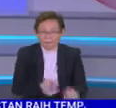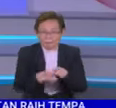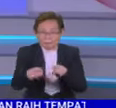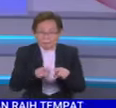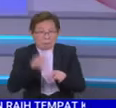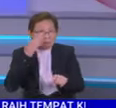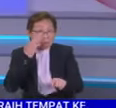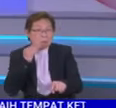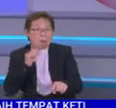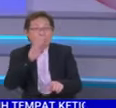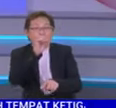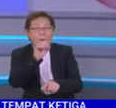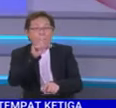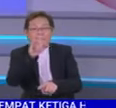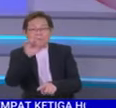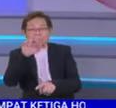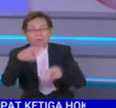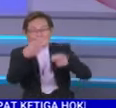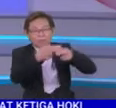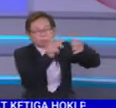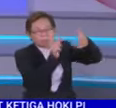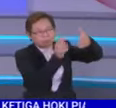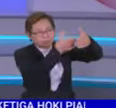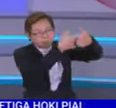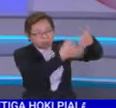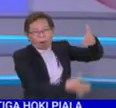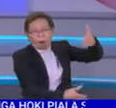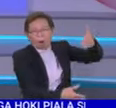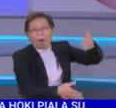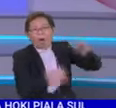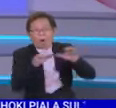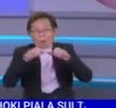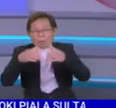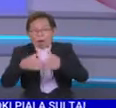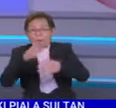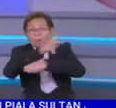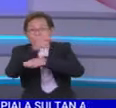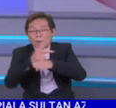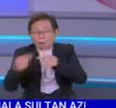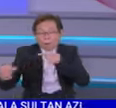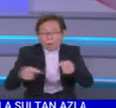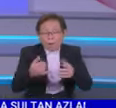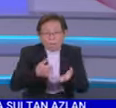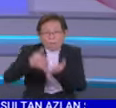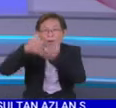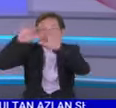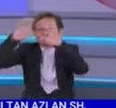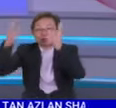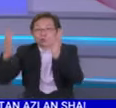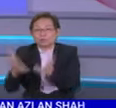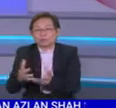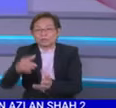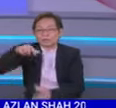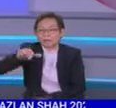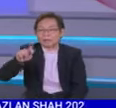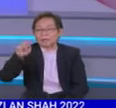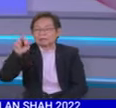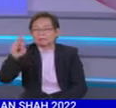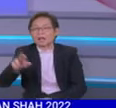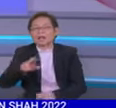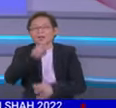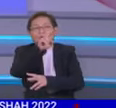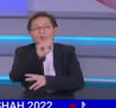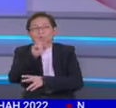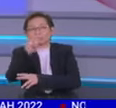Penyerang berpengalaman Olivier Giroud disenarai ke dalam skuad kebangsaan Perancis yang akan beraksi di Piala Dunia Qatar 2022. Giroud adalah